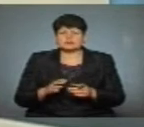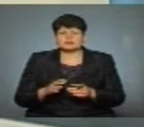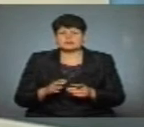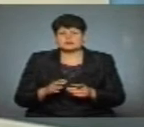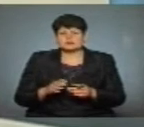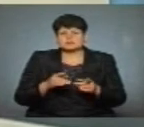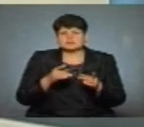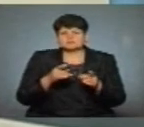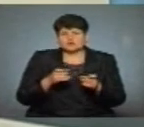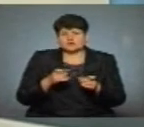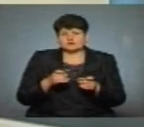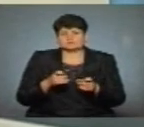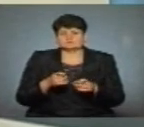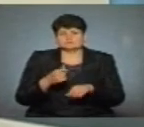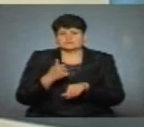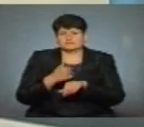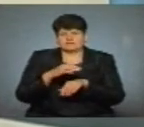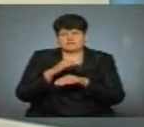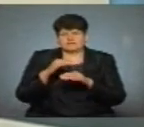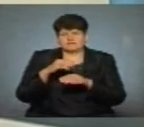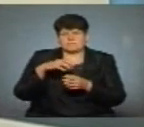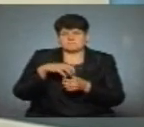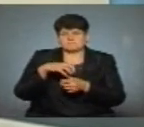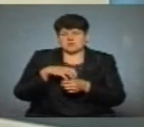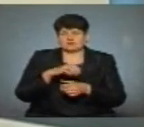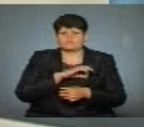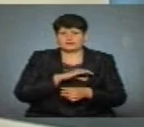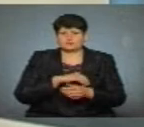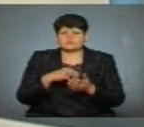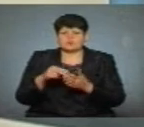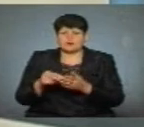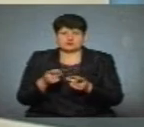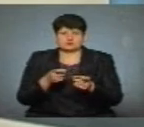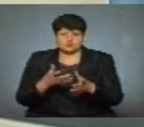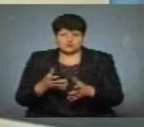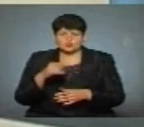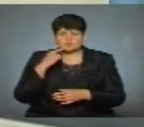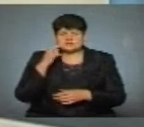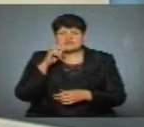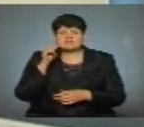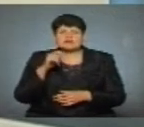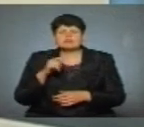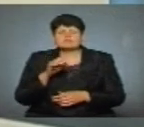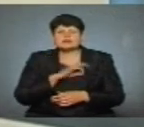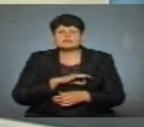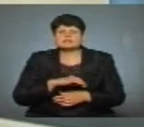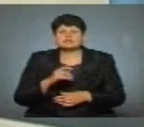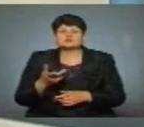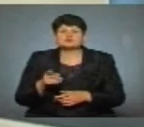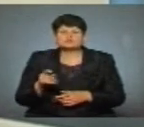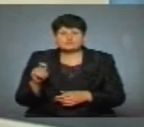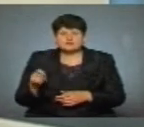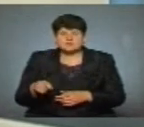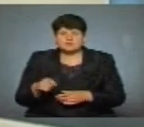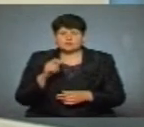вигідна, зрозуміло чому. Тому що, в будь-якому випадку, це закупки зброї. Росії вигідна війна чому? Тому що Україна заявила